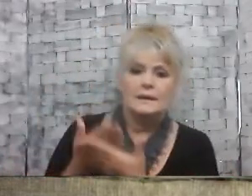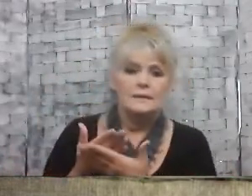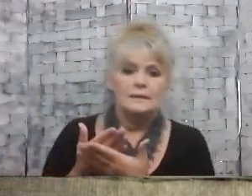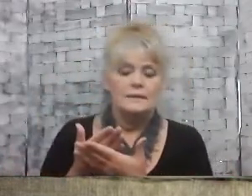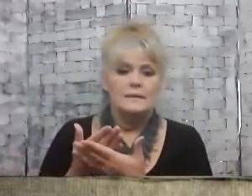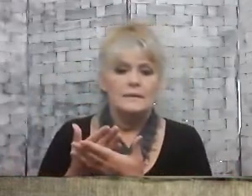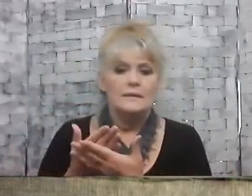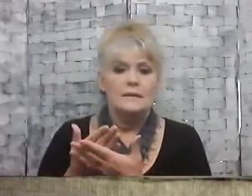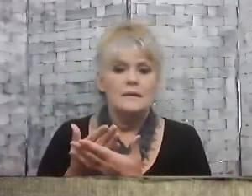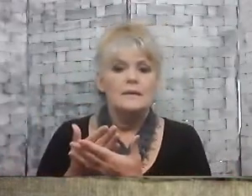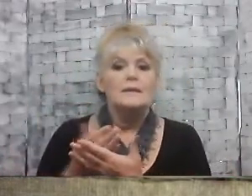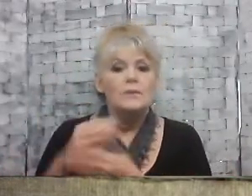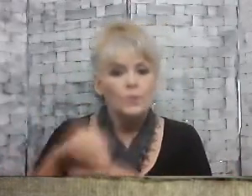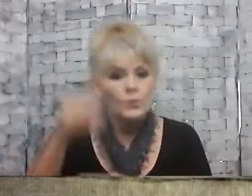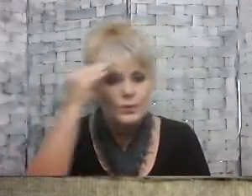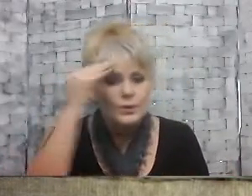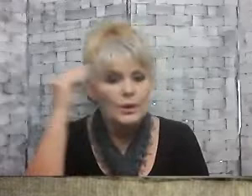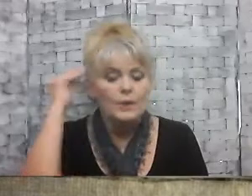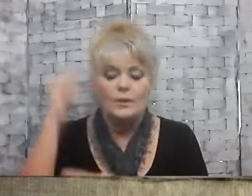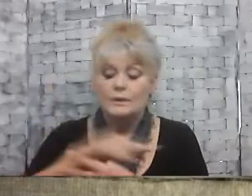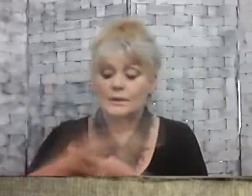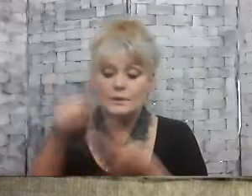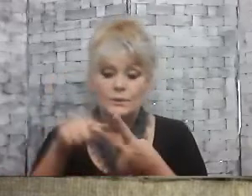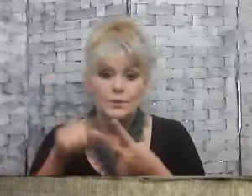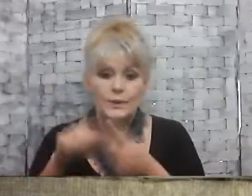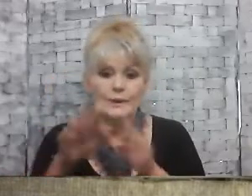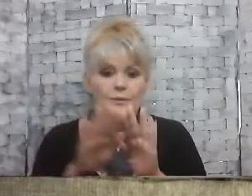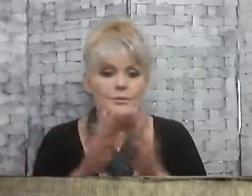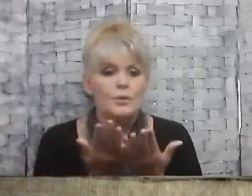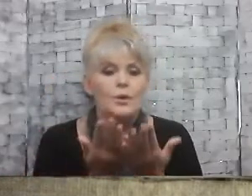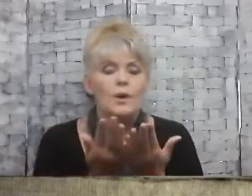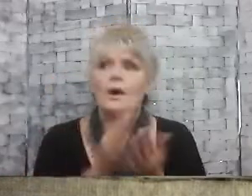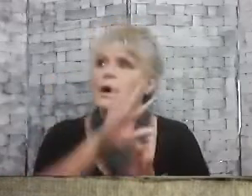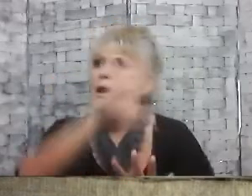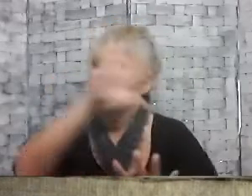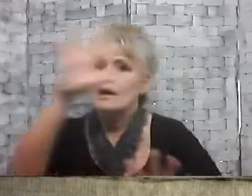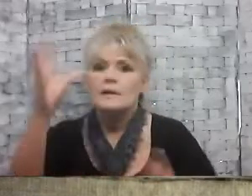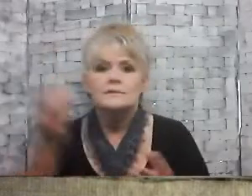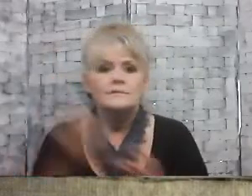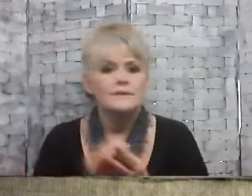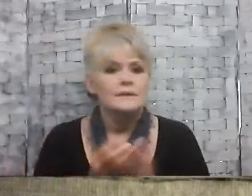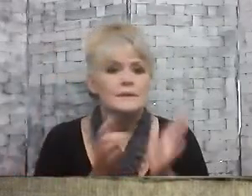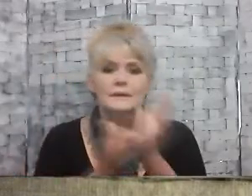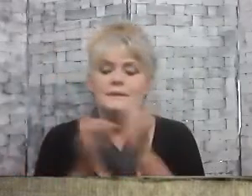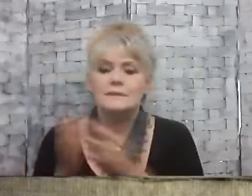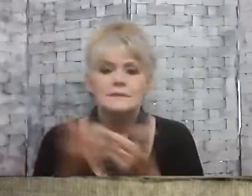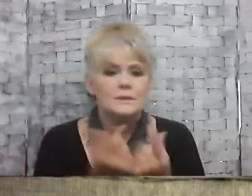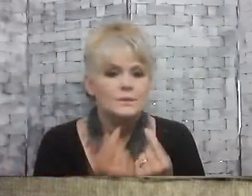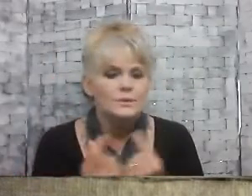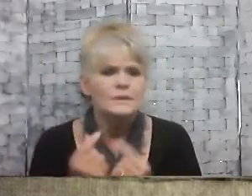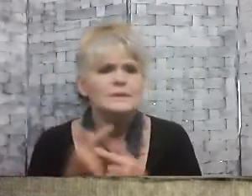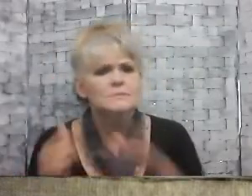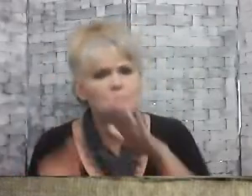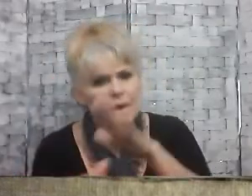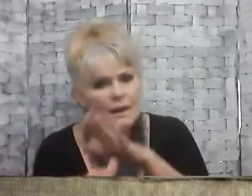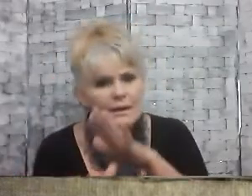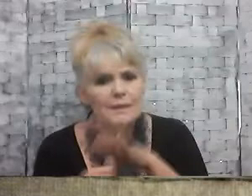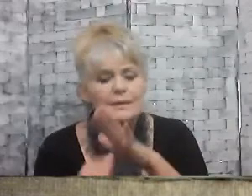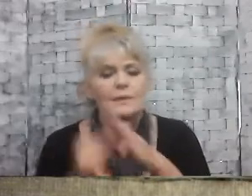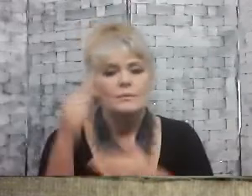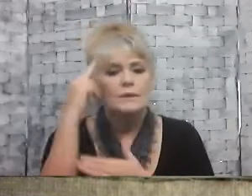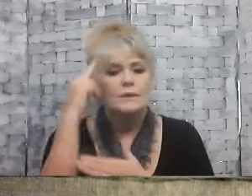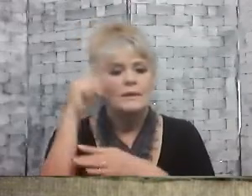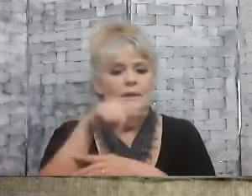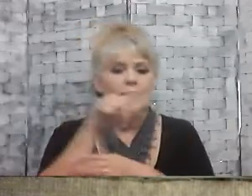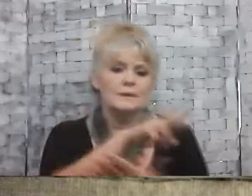Met ander woorde, die tweede boek gaan oor wat Jesus nog steeds doen en leer. Vriende, ek dink dis baie belangrik om so te dink oor hierdie story,